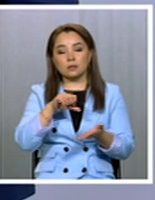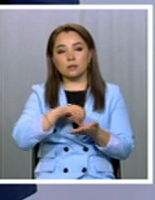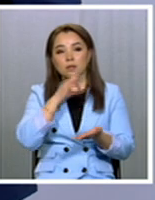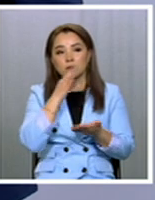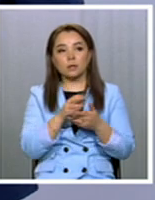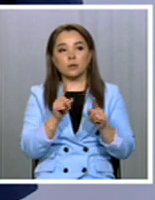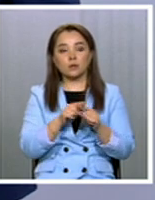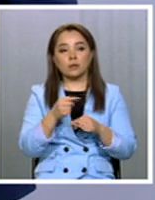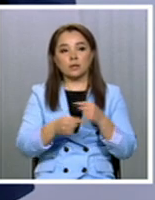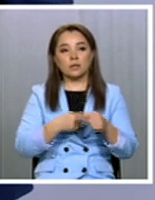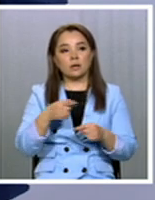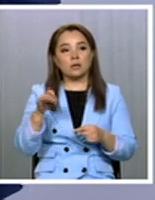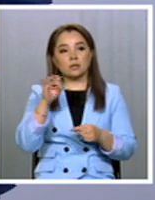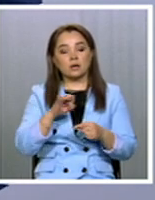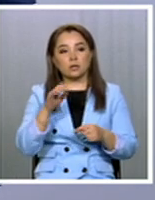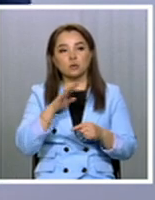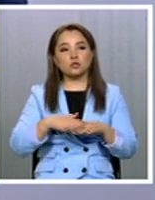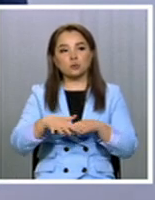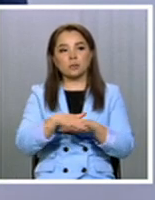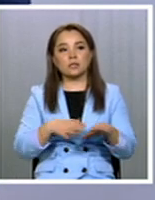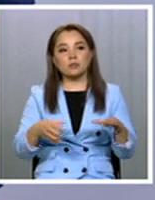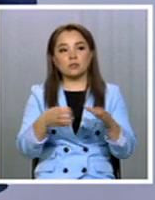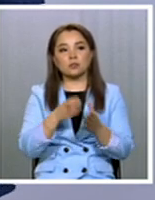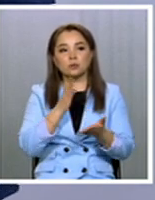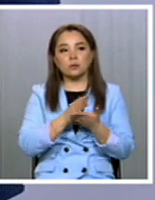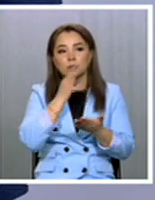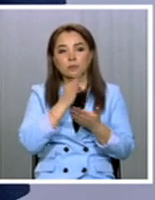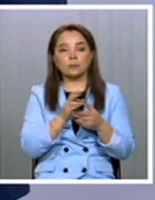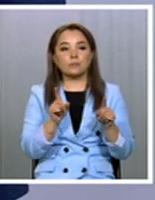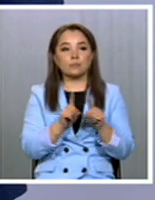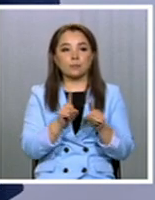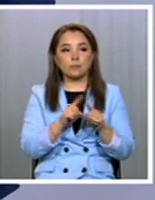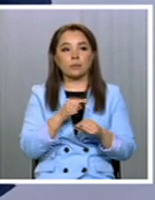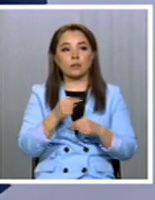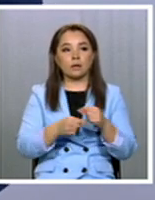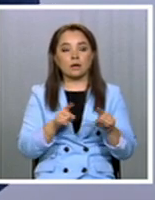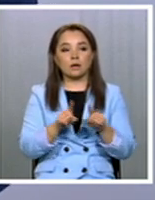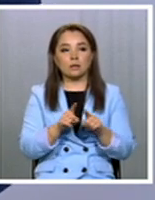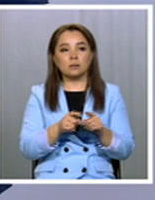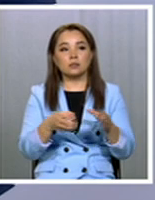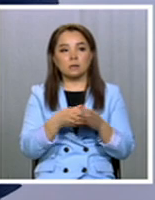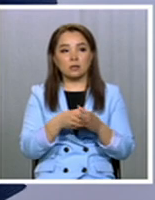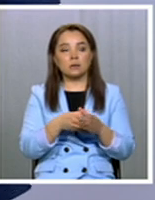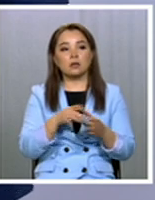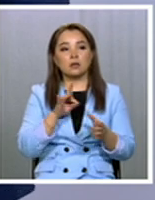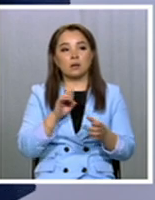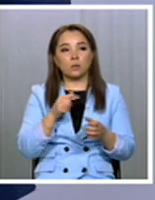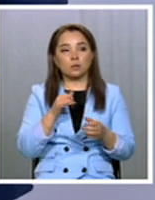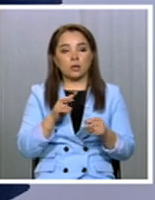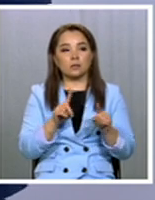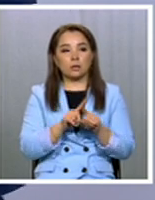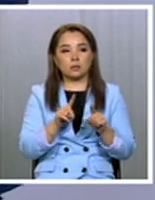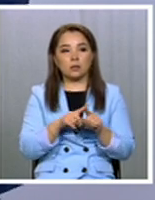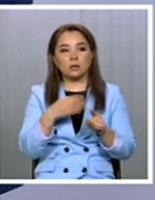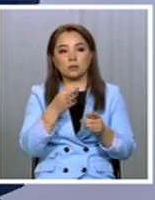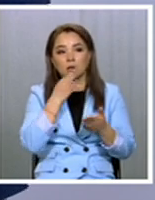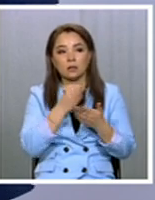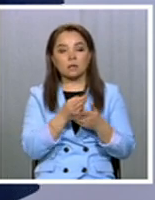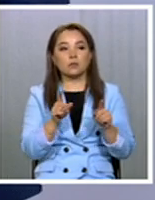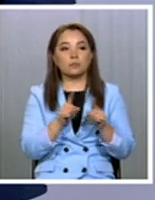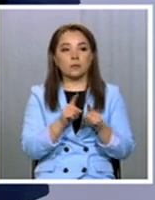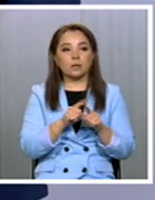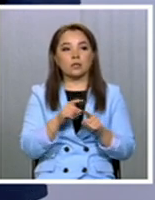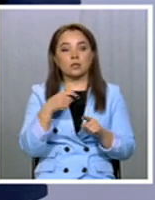шығармаларына тоқтала кетсек, «Гүлденсе ауыл», «Гүлденеміз бәріміз», «Раушан», «Коммунист», «Шығанның